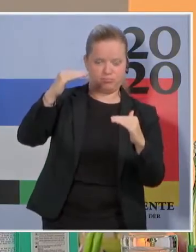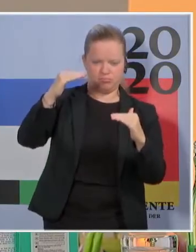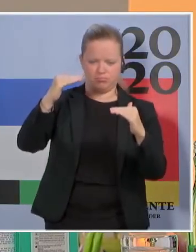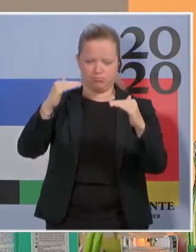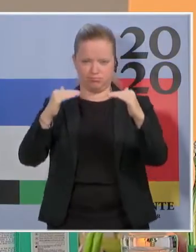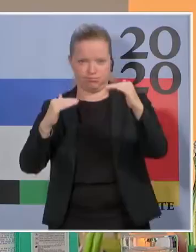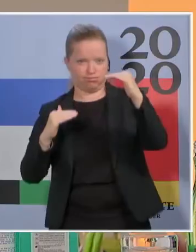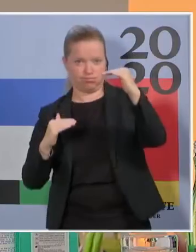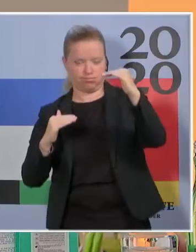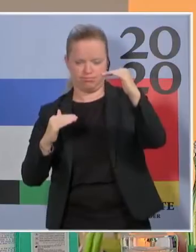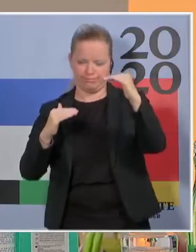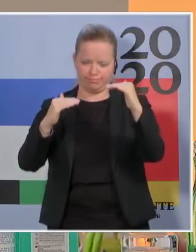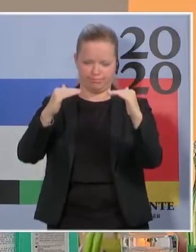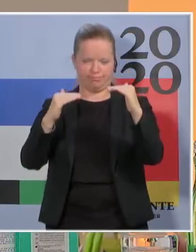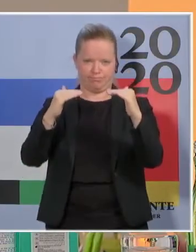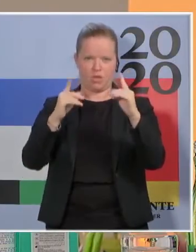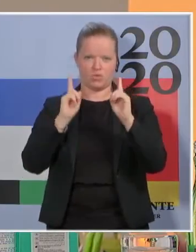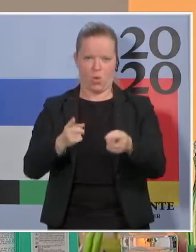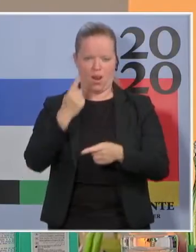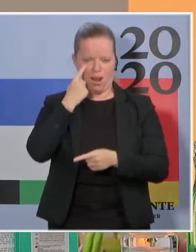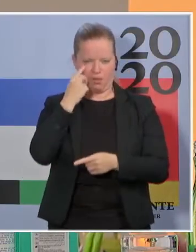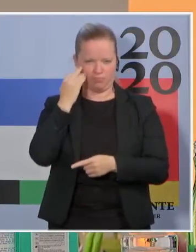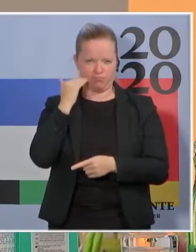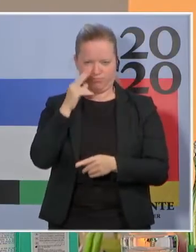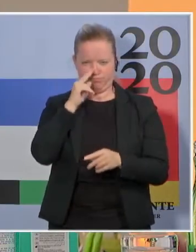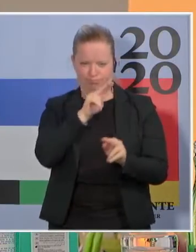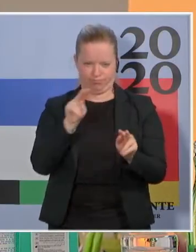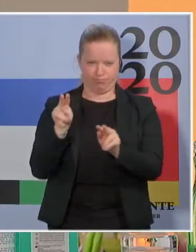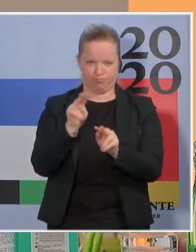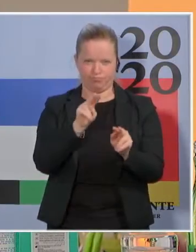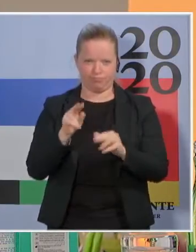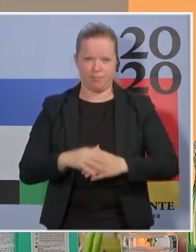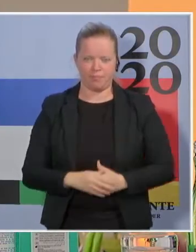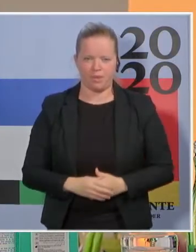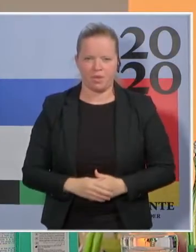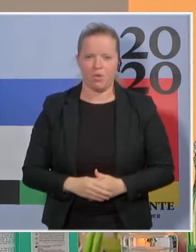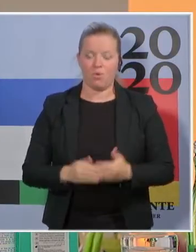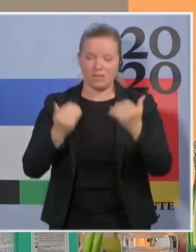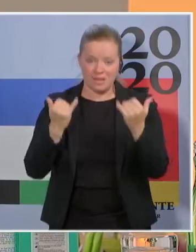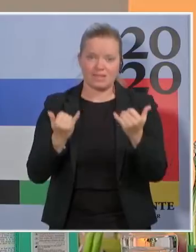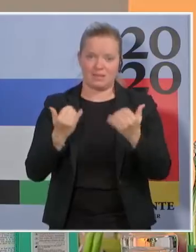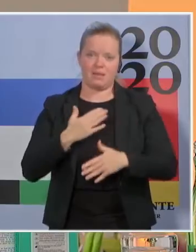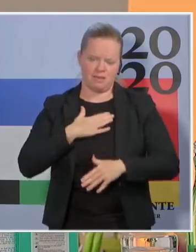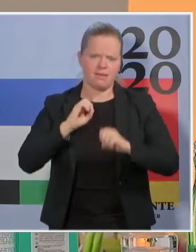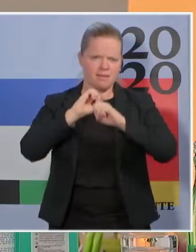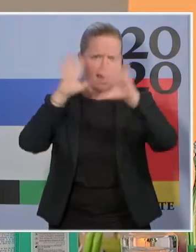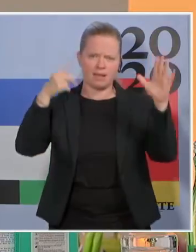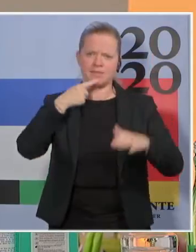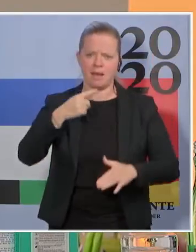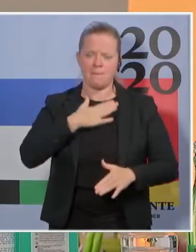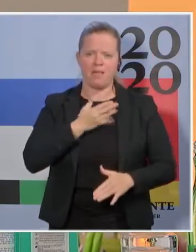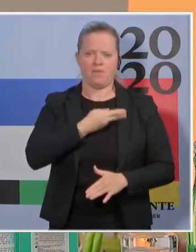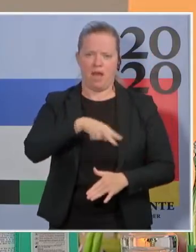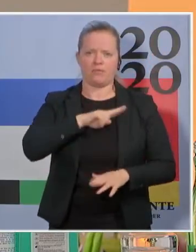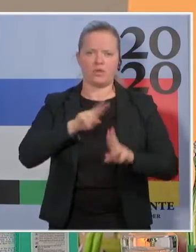andere Richtung. Und darauf werde ich, und das möchte ich hier in aller Klarheit sagen, in meiner Verantwortung als